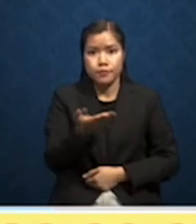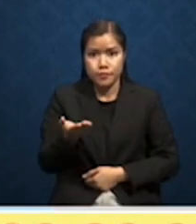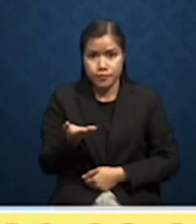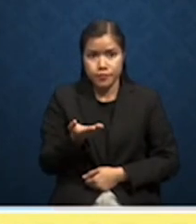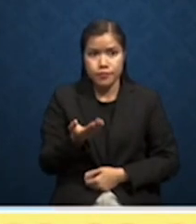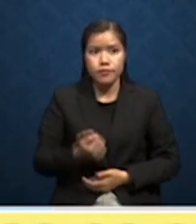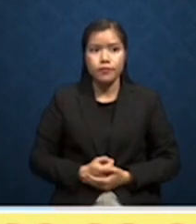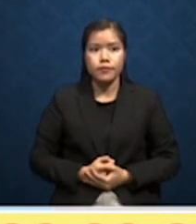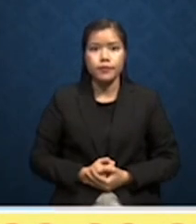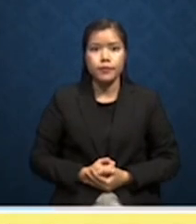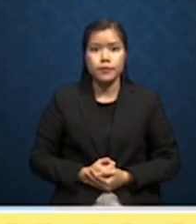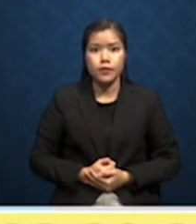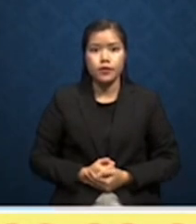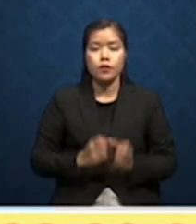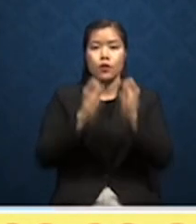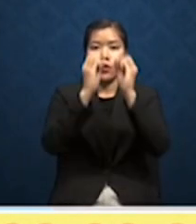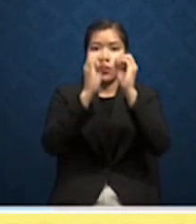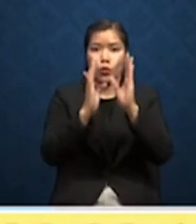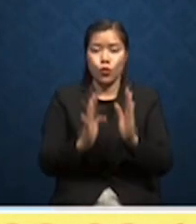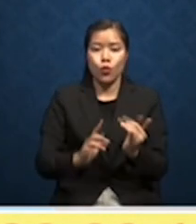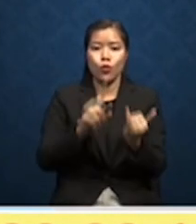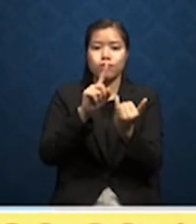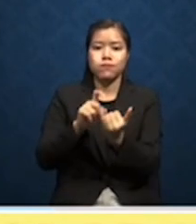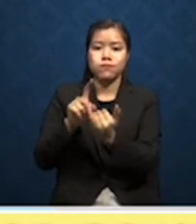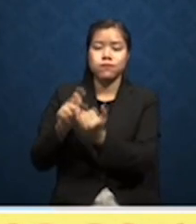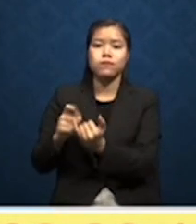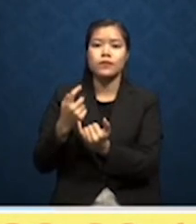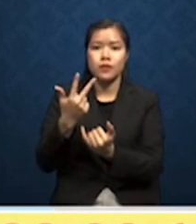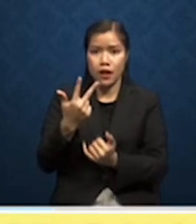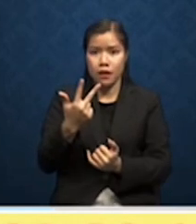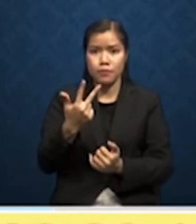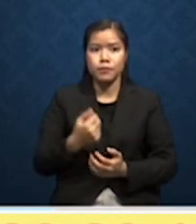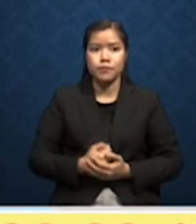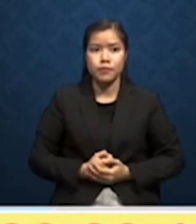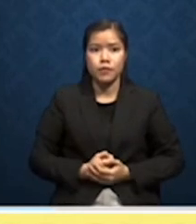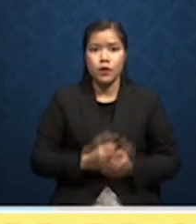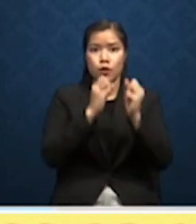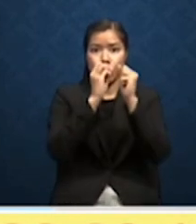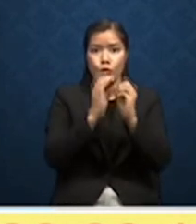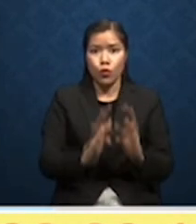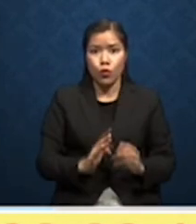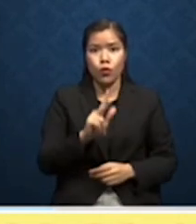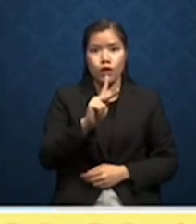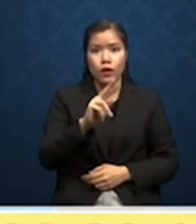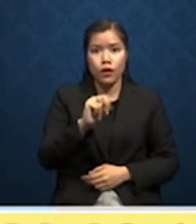สดุดีคุณครูผู้เสียชีวิตทั้ง3ท่านคุณครูกนกวรรณศรีผ